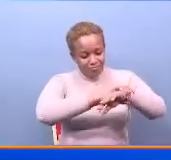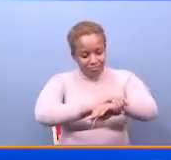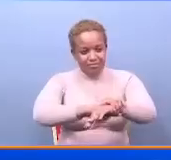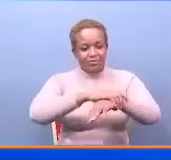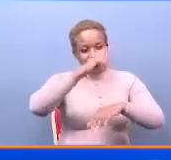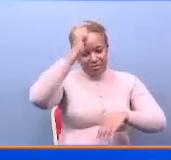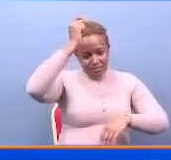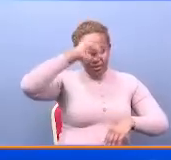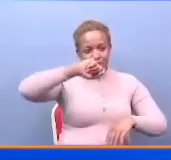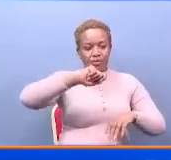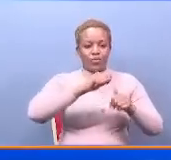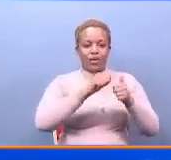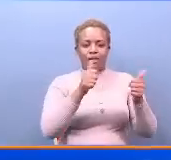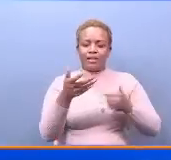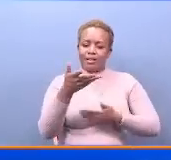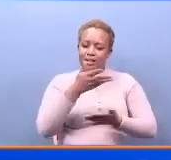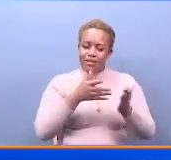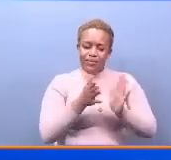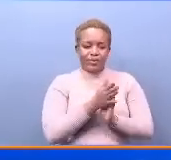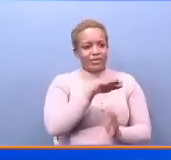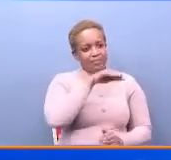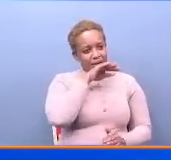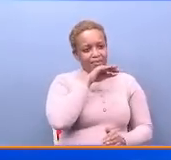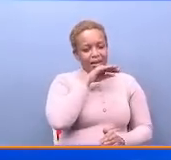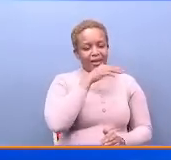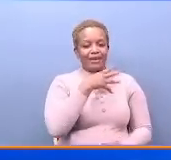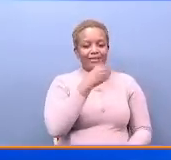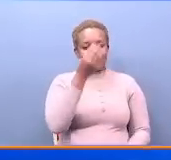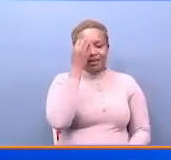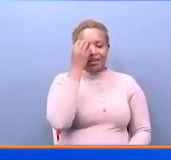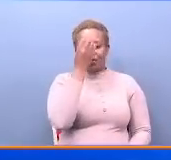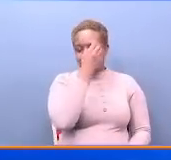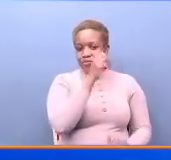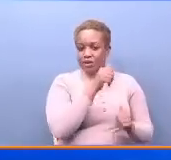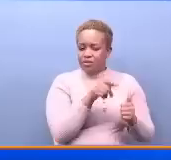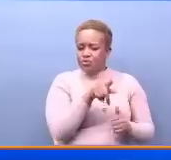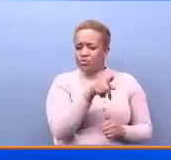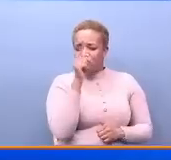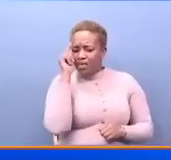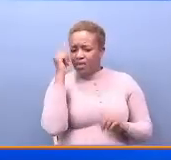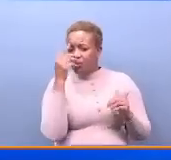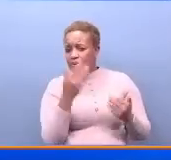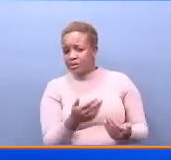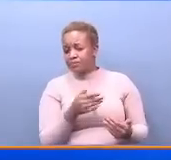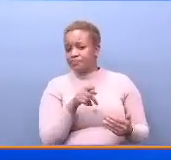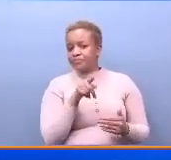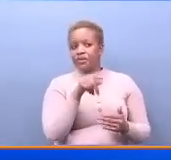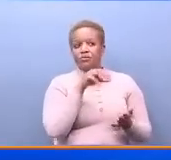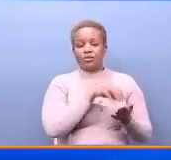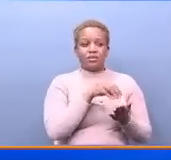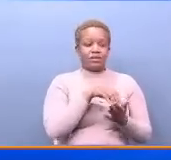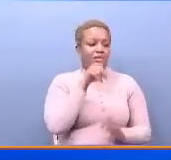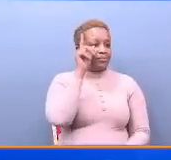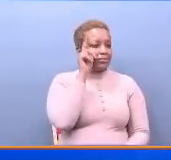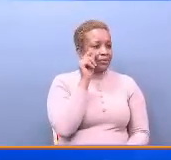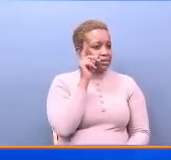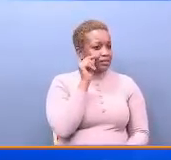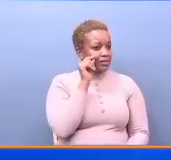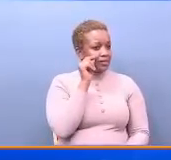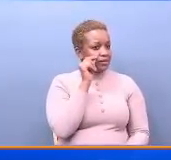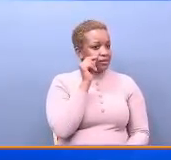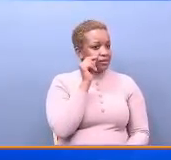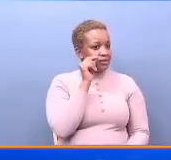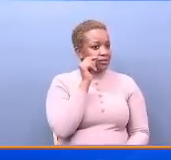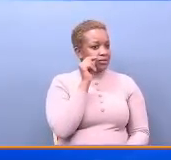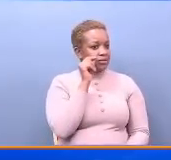Ndio tukaongea na baba kama mtu mzima. Wote na Martha Karua. Kijana wangu unaonaje? Hii kiti ya Mombasa